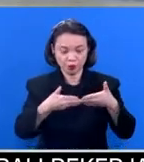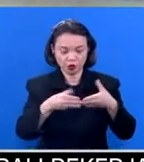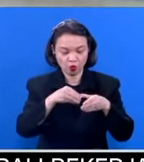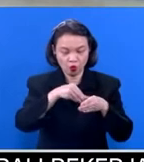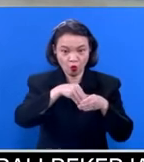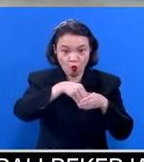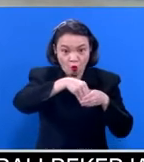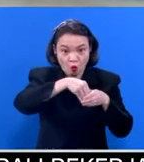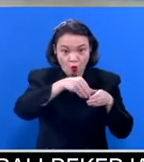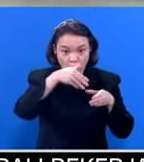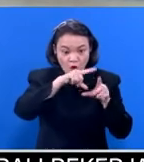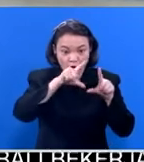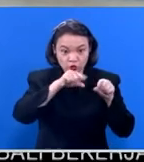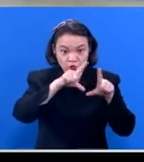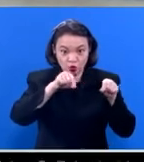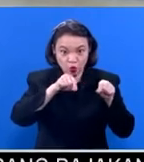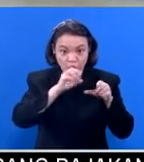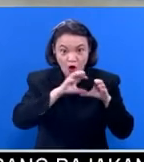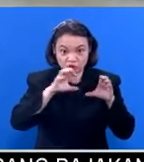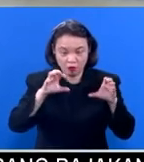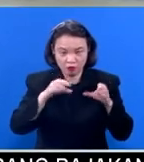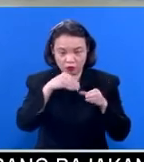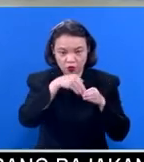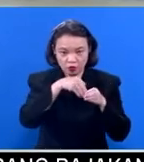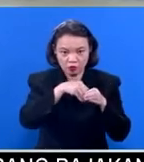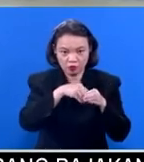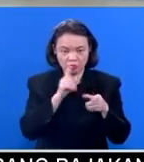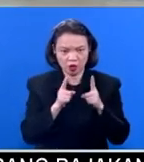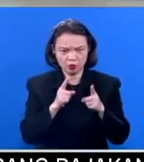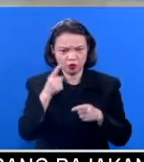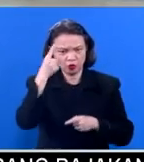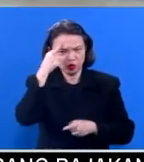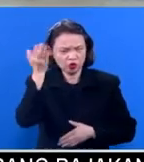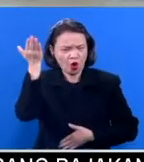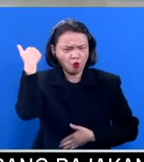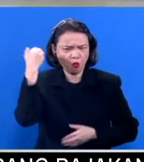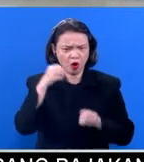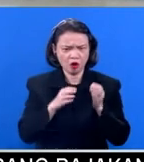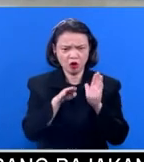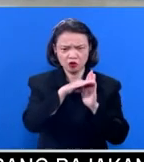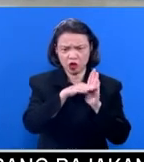tapi catatannya yang paling penting adalah kita trauma dengan kebocoran data nih yang sering terjadi. Jadi ya harus